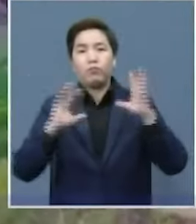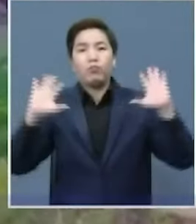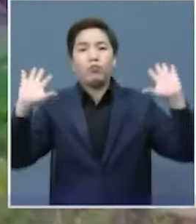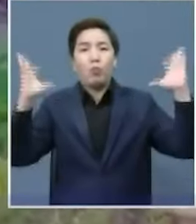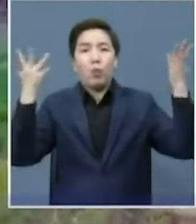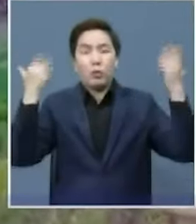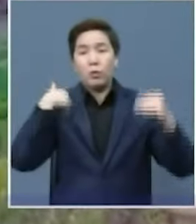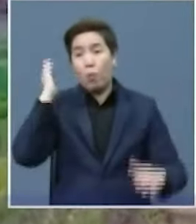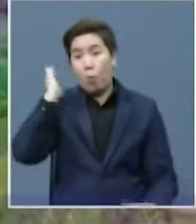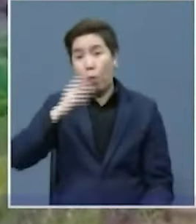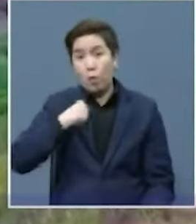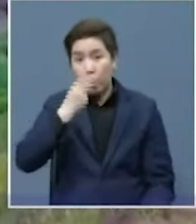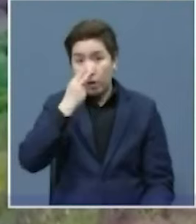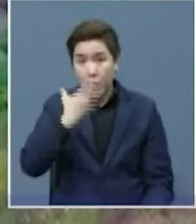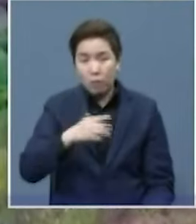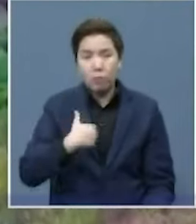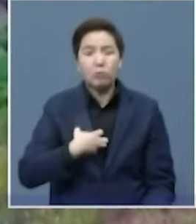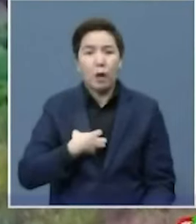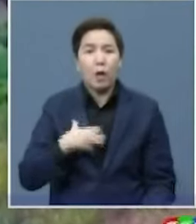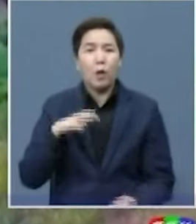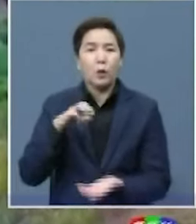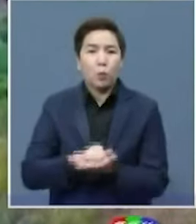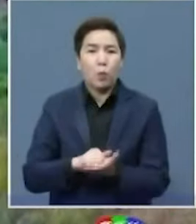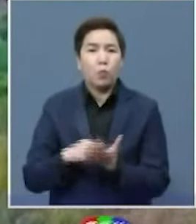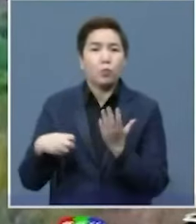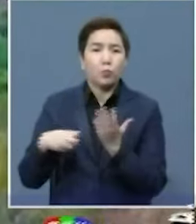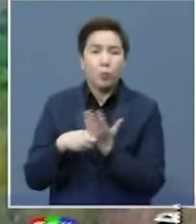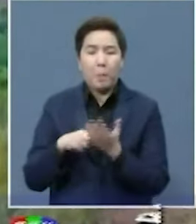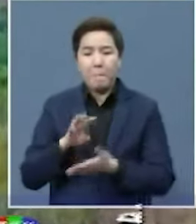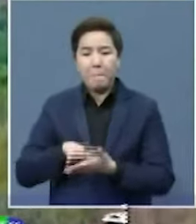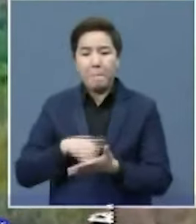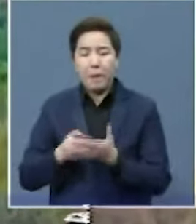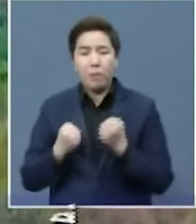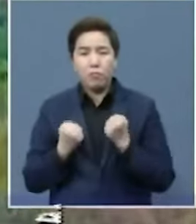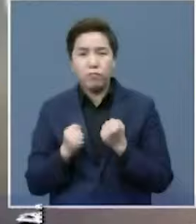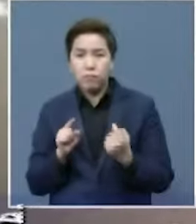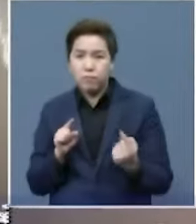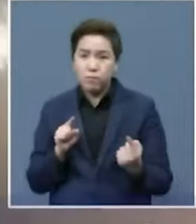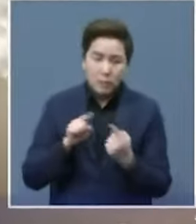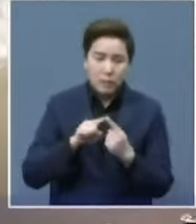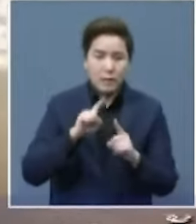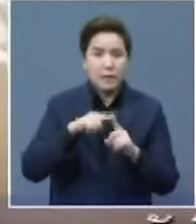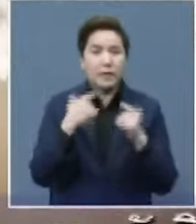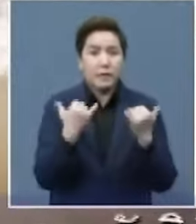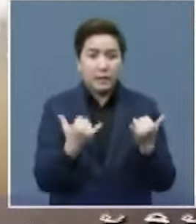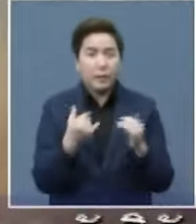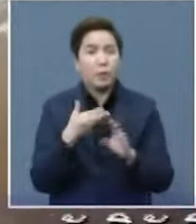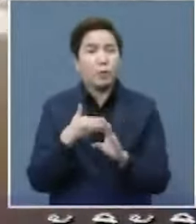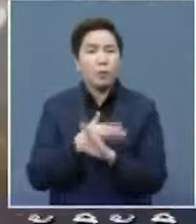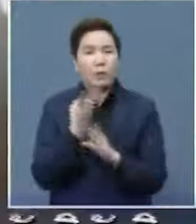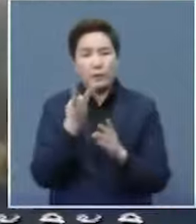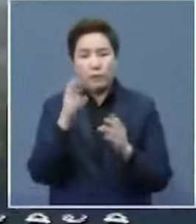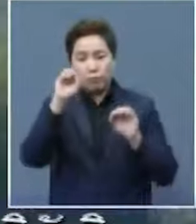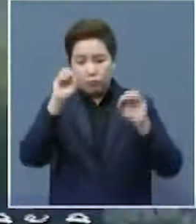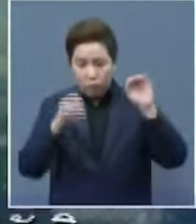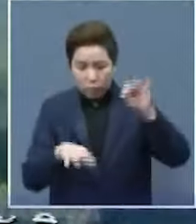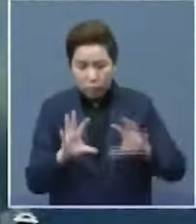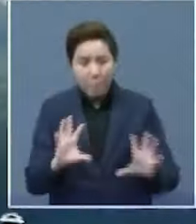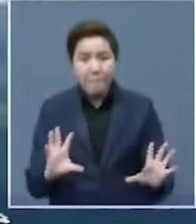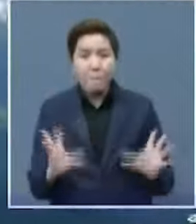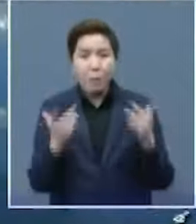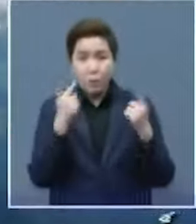ะดังนั้นใครที่เห็นภาพนี้แล้วจองตั๋วหรือว่าวางแผนขับรถไปให้ทันภายในสิ้นเดือนนี้ก่อนที่จะรุ่งโรยไปตามธรรมช